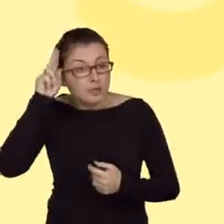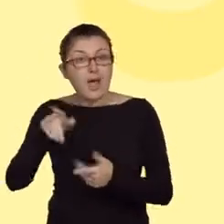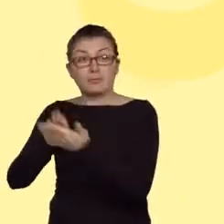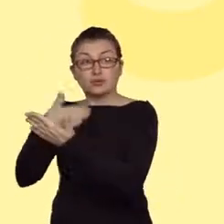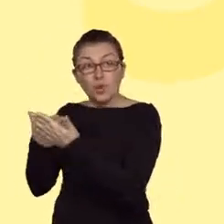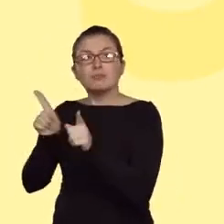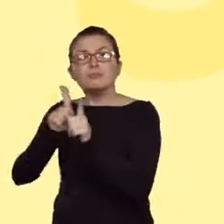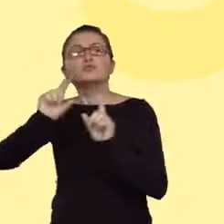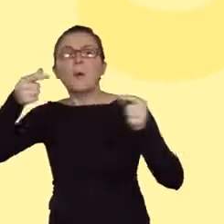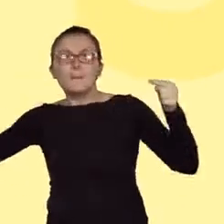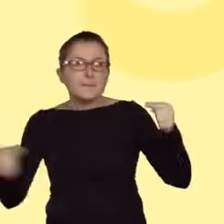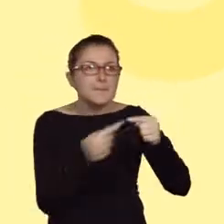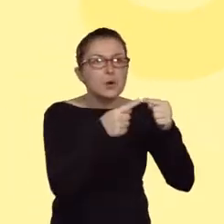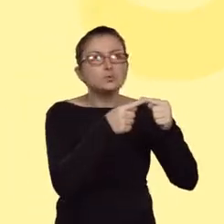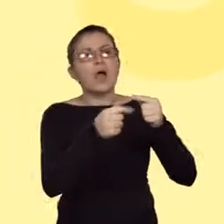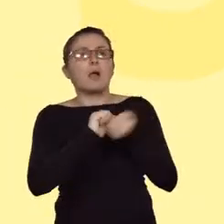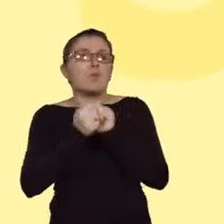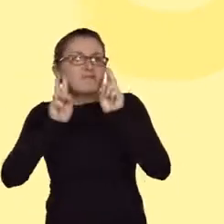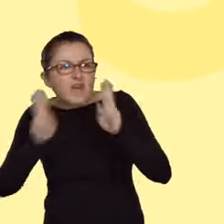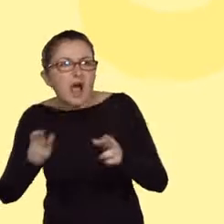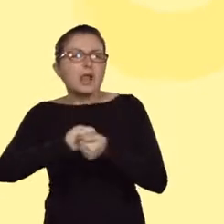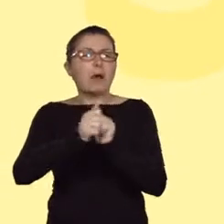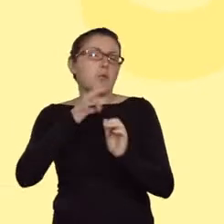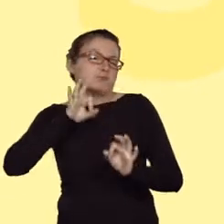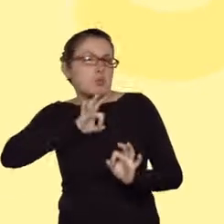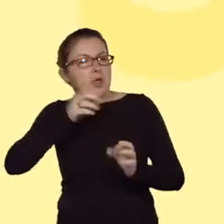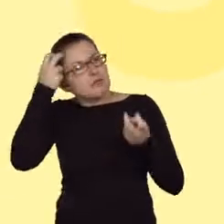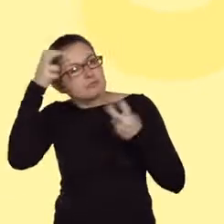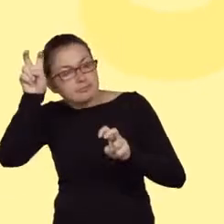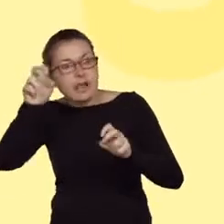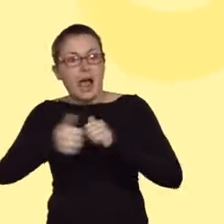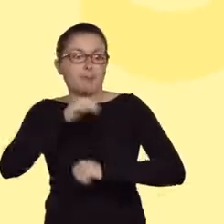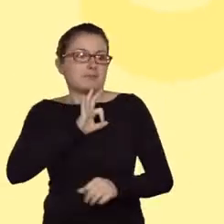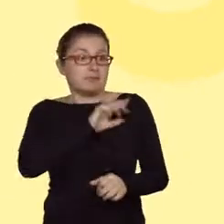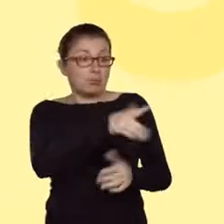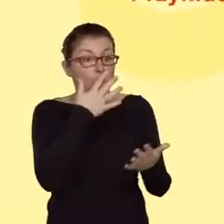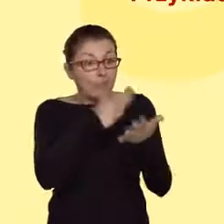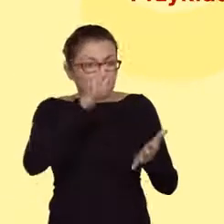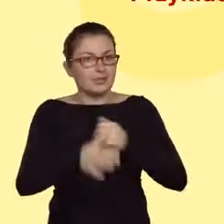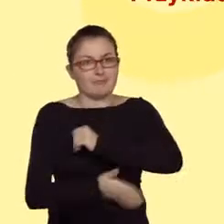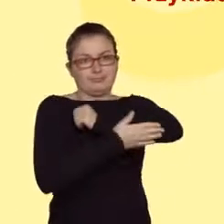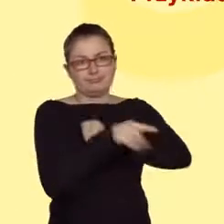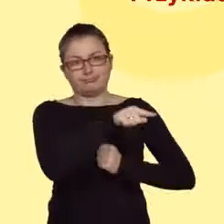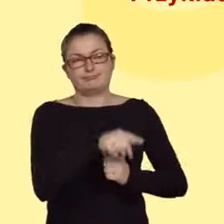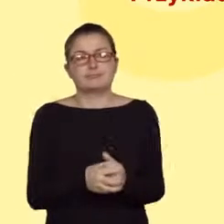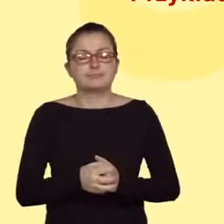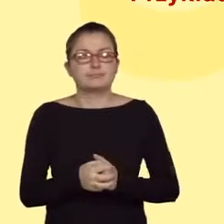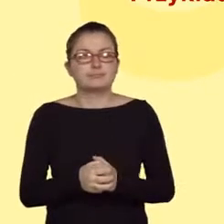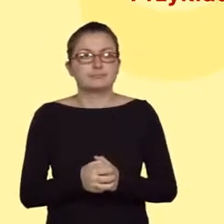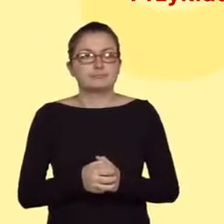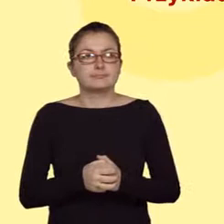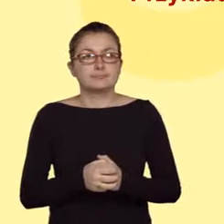fikcyjne, ilustrujące argument, pomagające wyjaśnić jego znaczenie oraz wspierające argumentację. Plansza przedstawia argument,